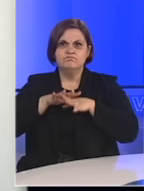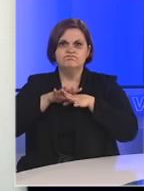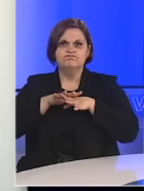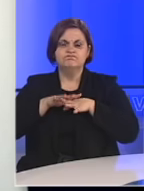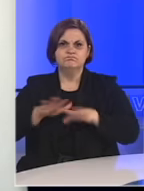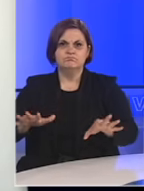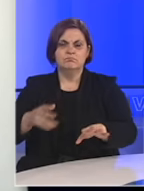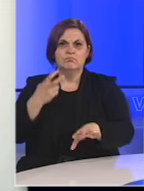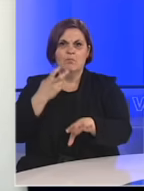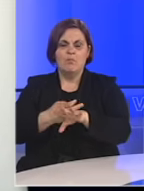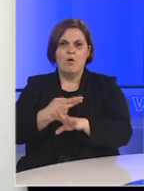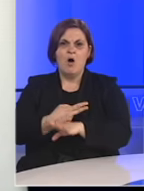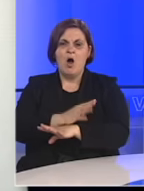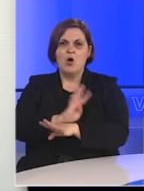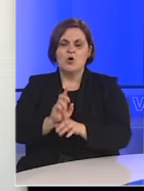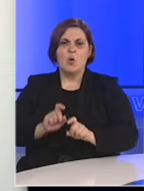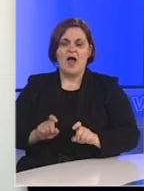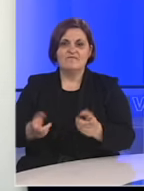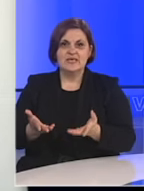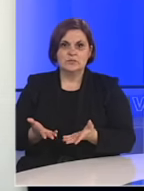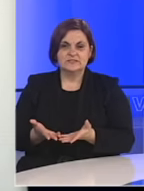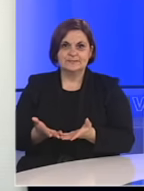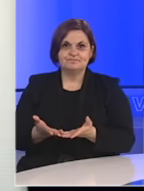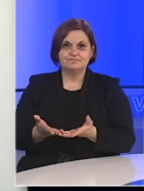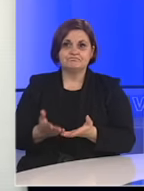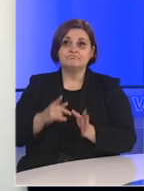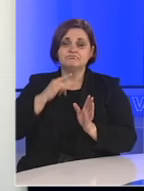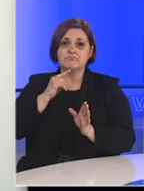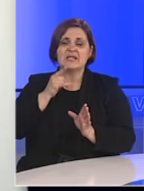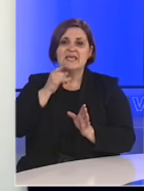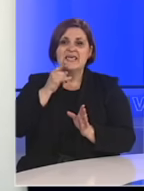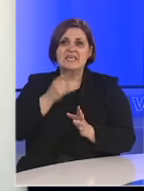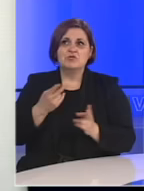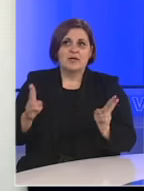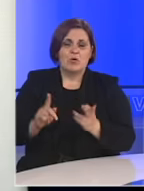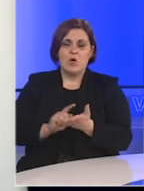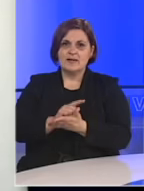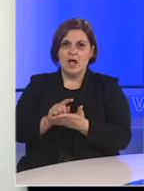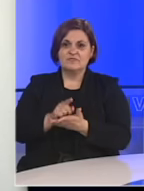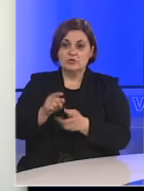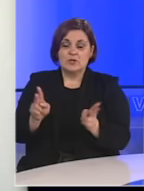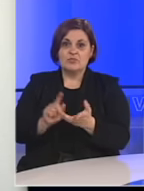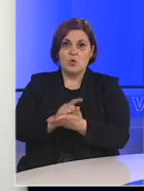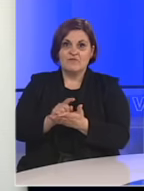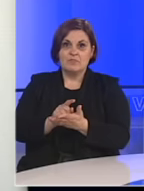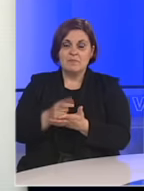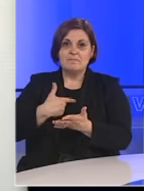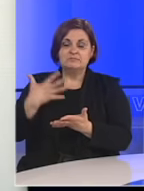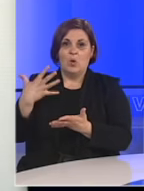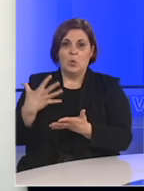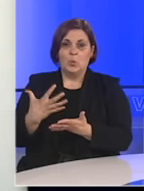pandemije koronavirusa. I to je neko kratko vrijeme. Za to kratko vrijeme uspjeli